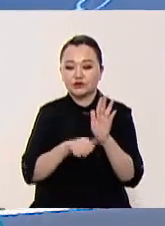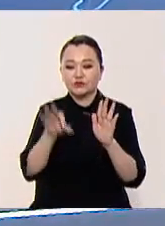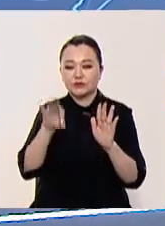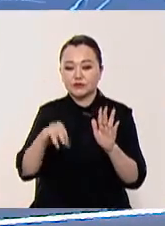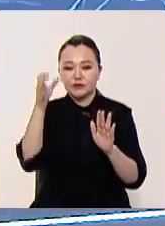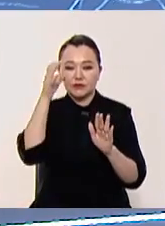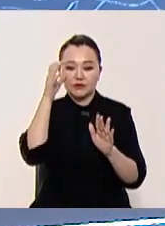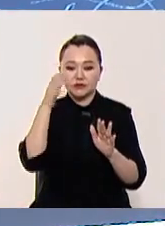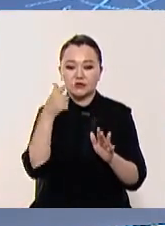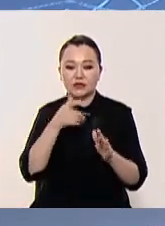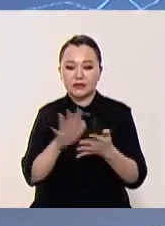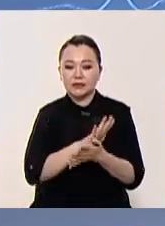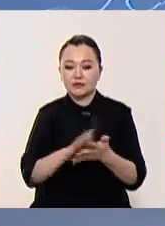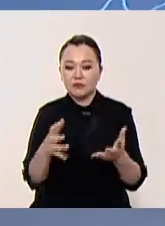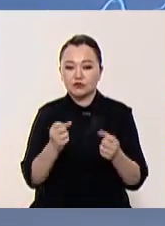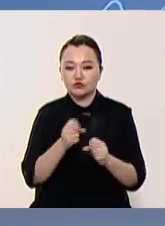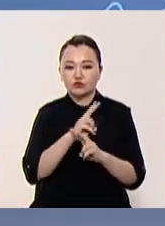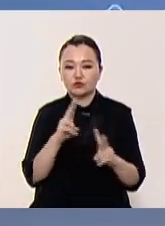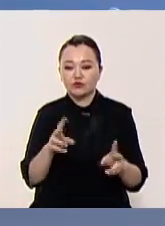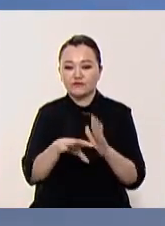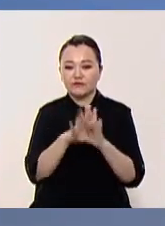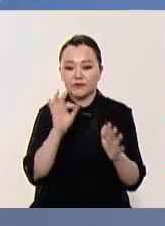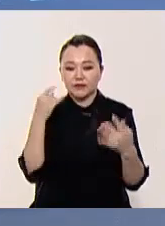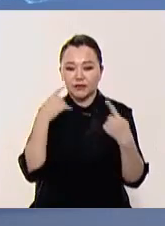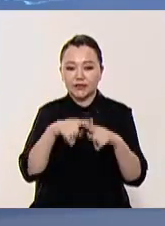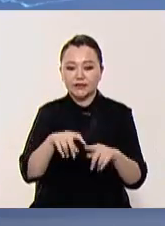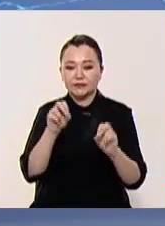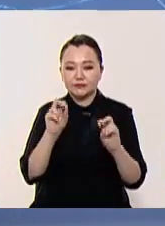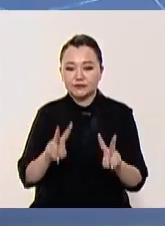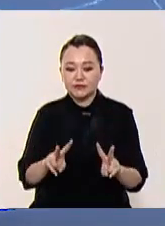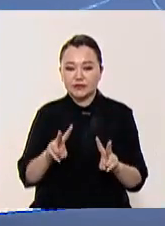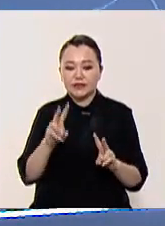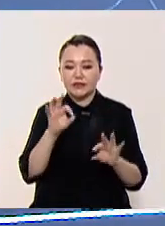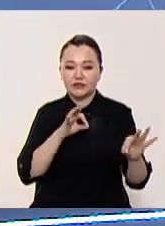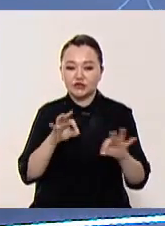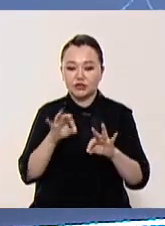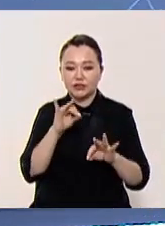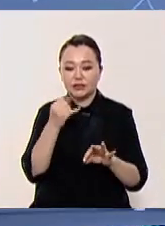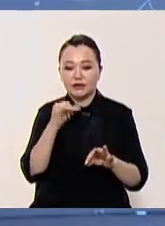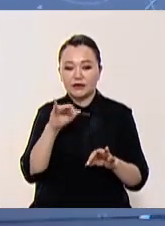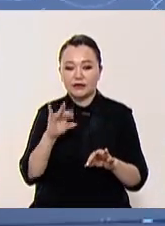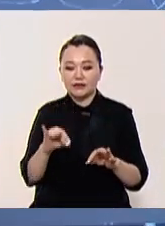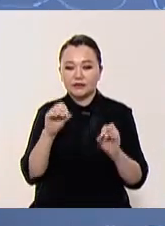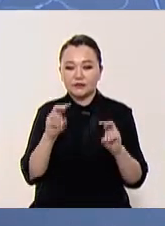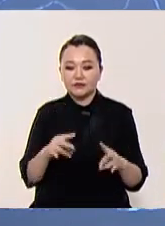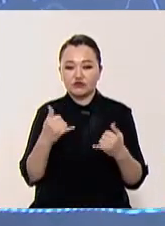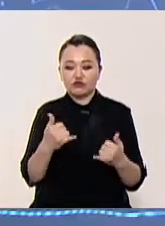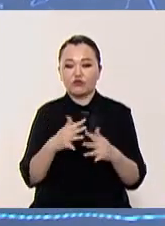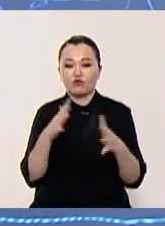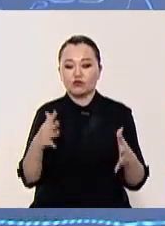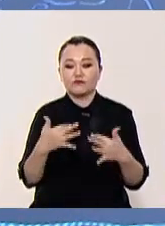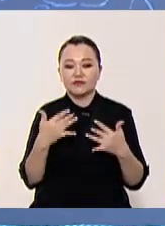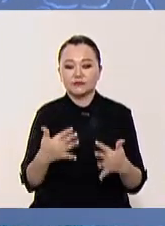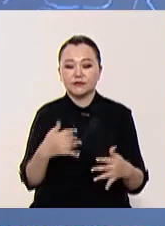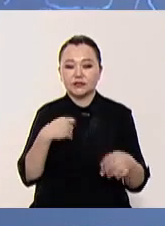60% образовательных грантов достанутся тем, кто выберет технические специальности. Инженеры и IT-специалисты сегодня наиболее востребованы